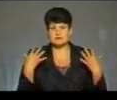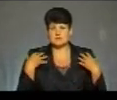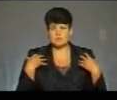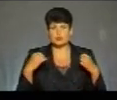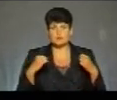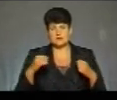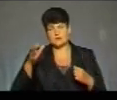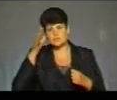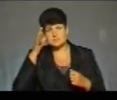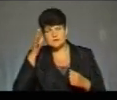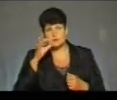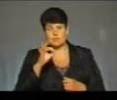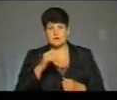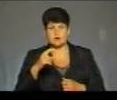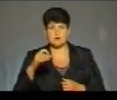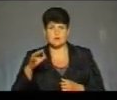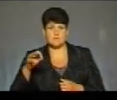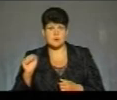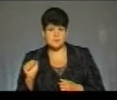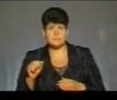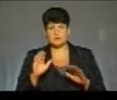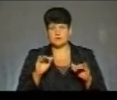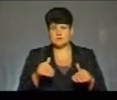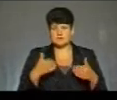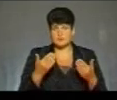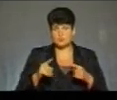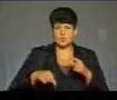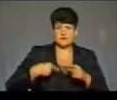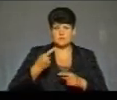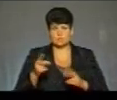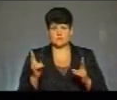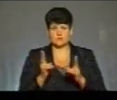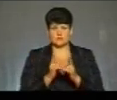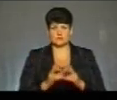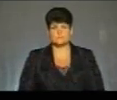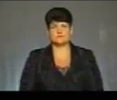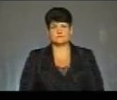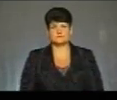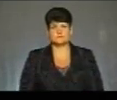управління освіти і науки Ольгою Хомою. А я з вами прощаюся до наступних зустрічей в ефірі.